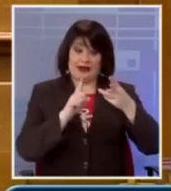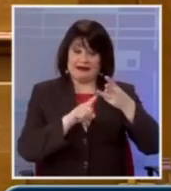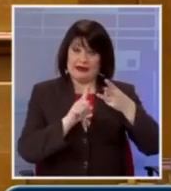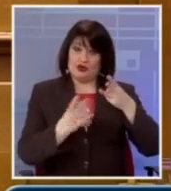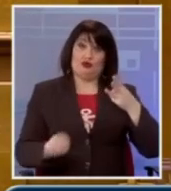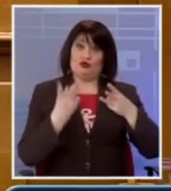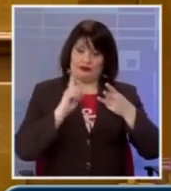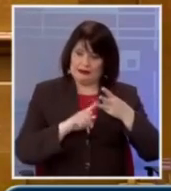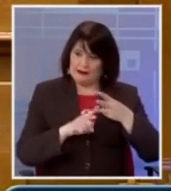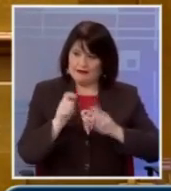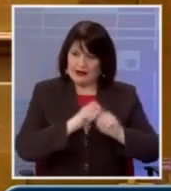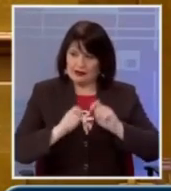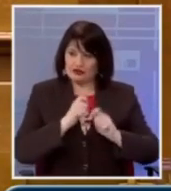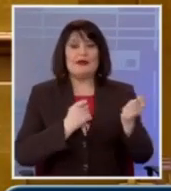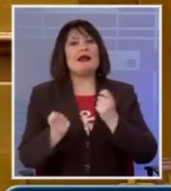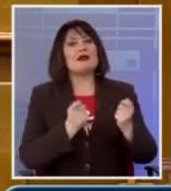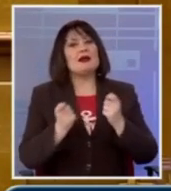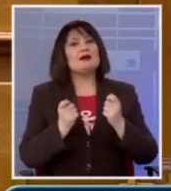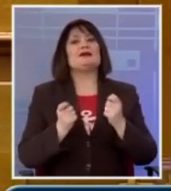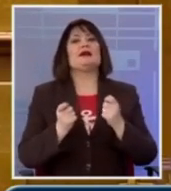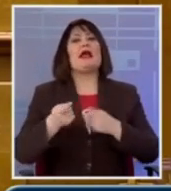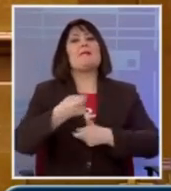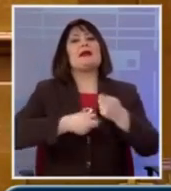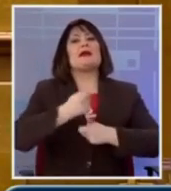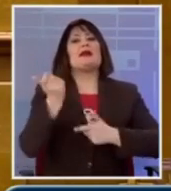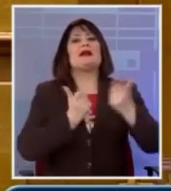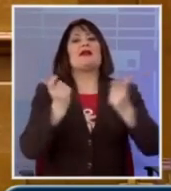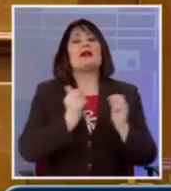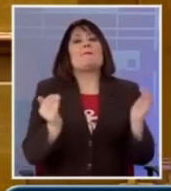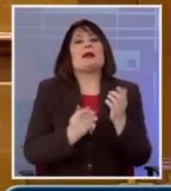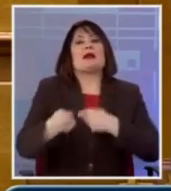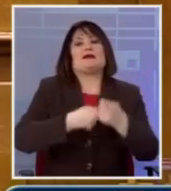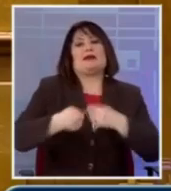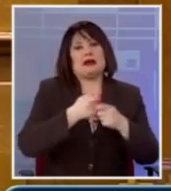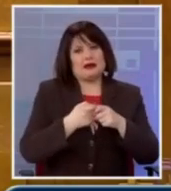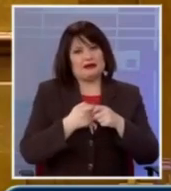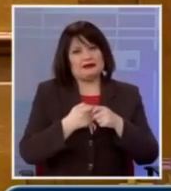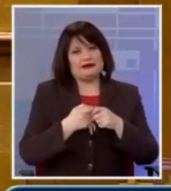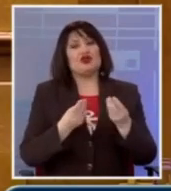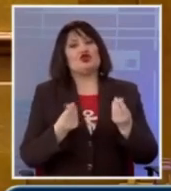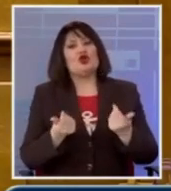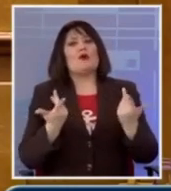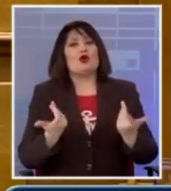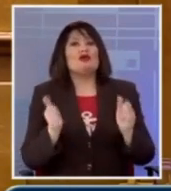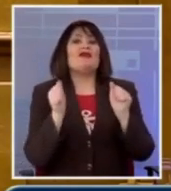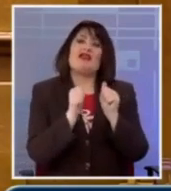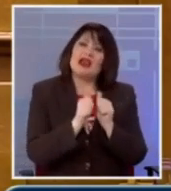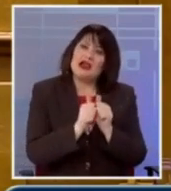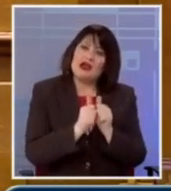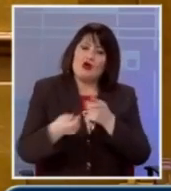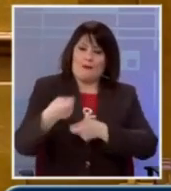τρίτη. Διαχείριση των επιχειρηματικών δανείων των μικρομεσαίων επιχειρήσεων με τρόπο φιλικό προς